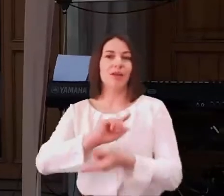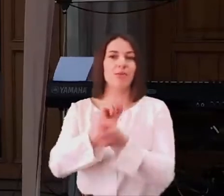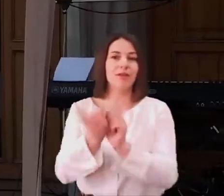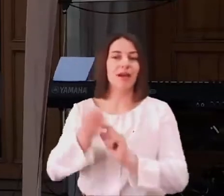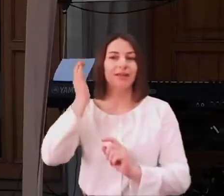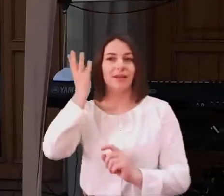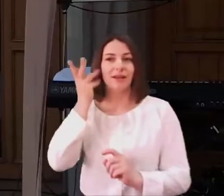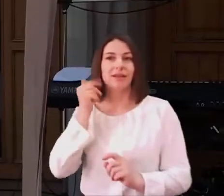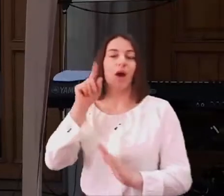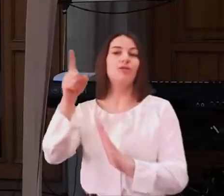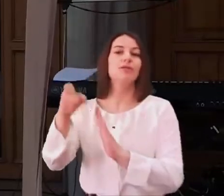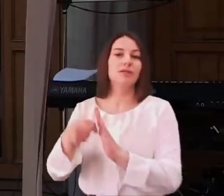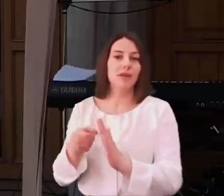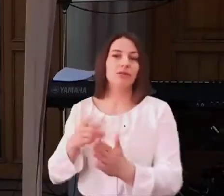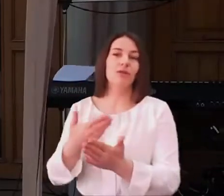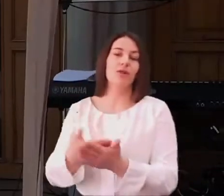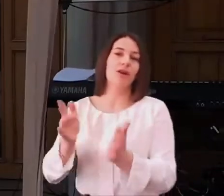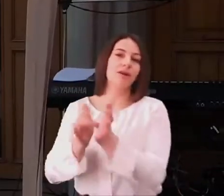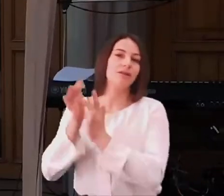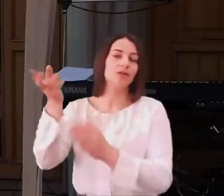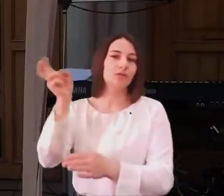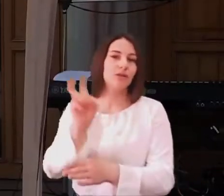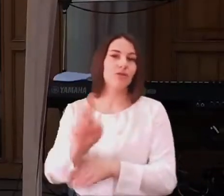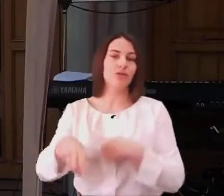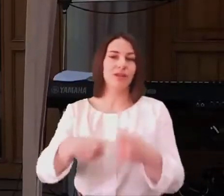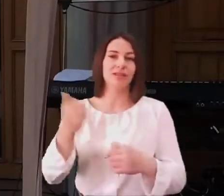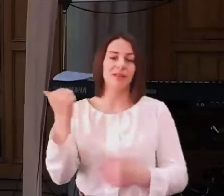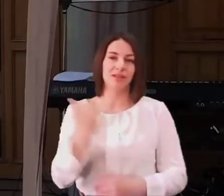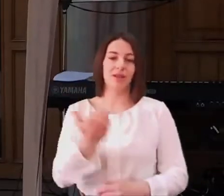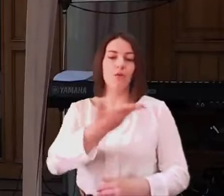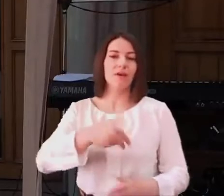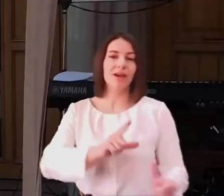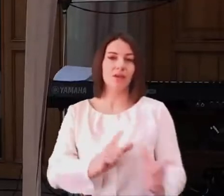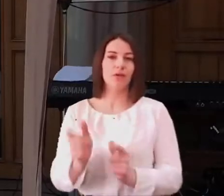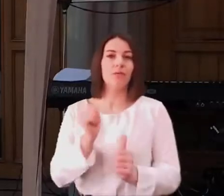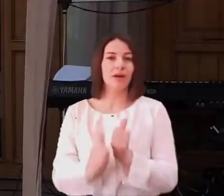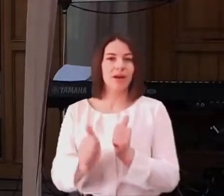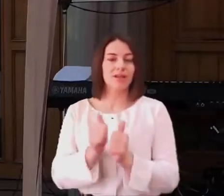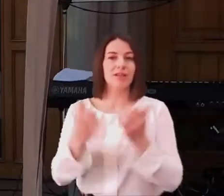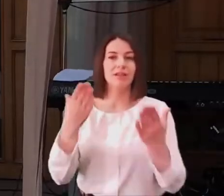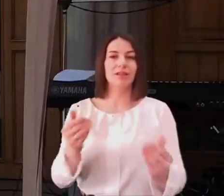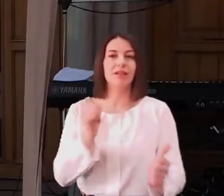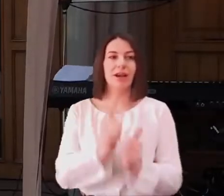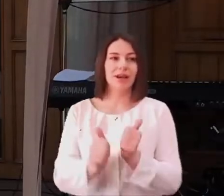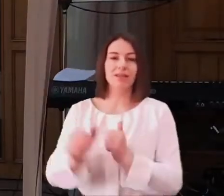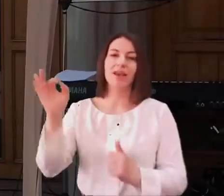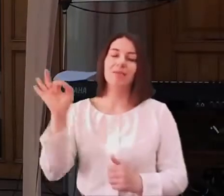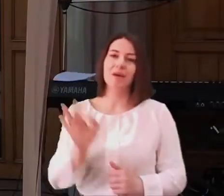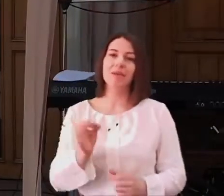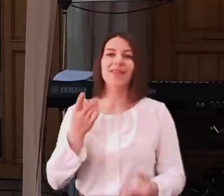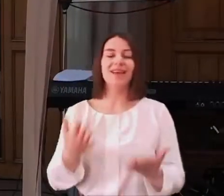через несколько дней, будет это второе пришествие. Мы готовы к Нему каждый день, мы готовы к Нему каждый момент.